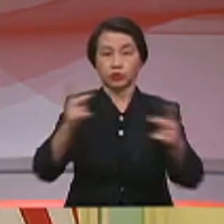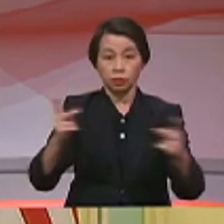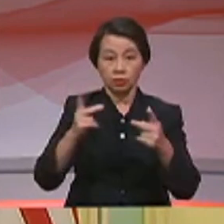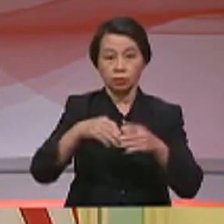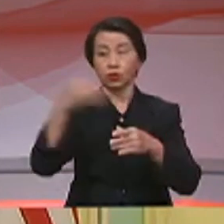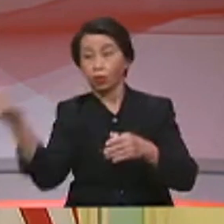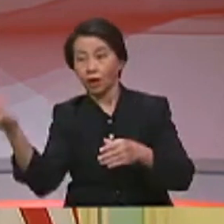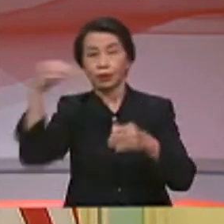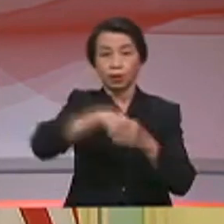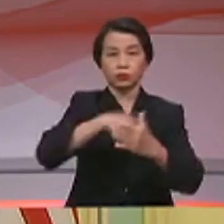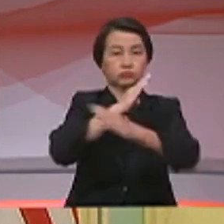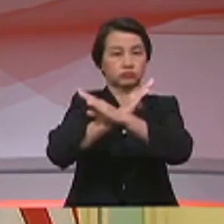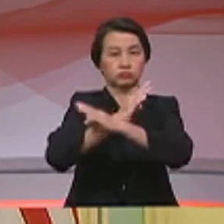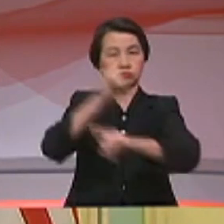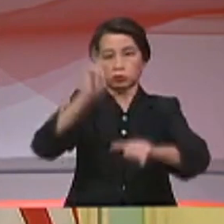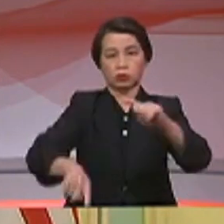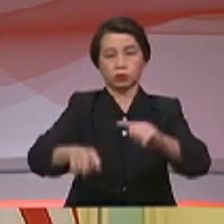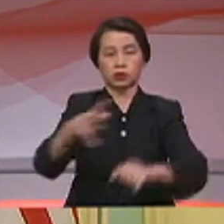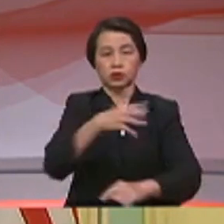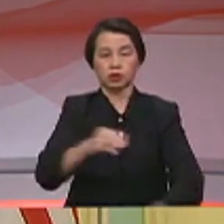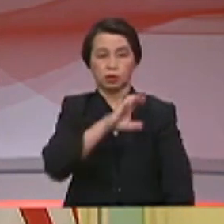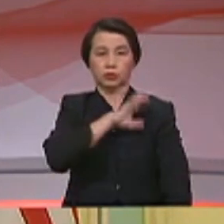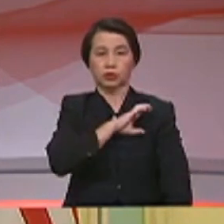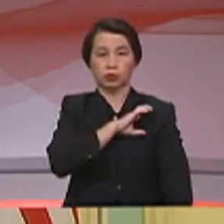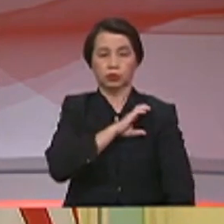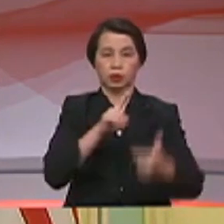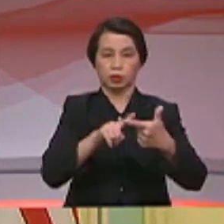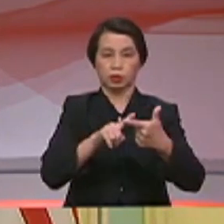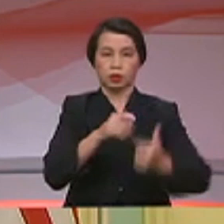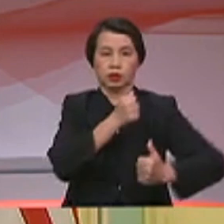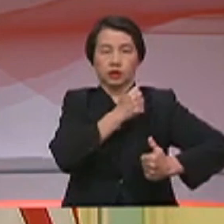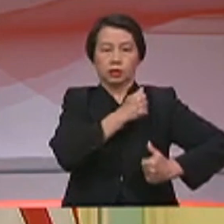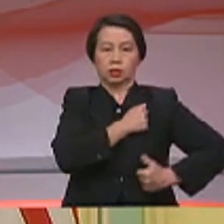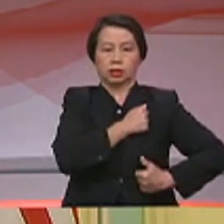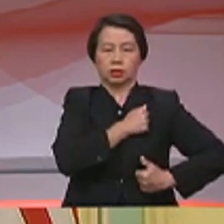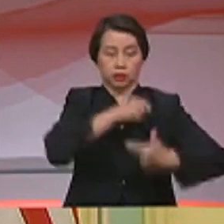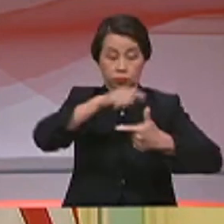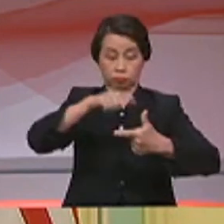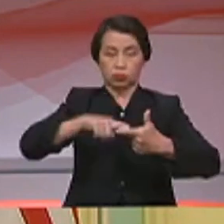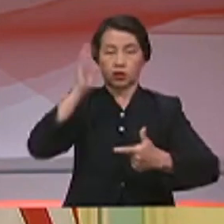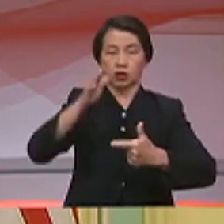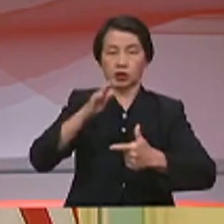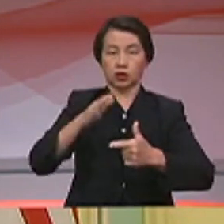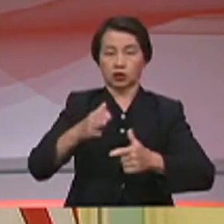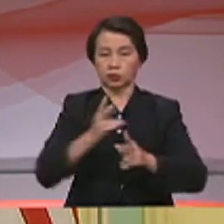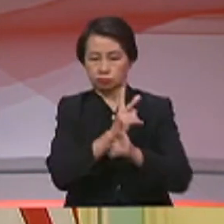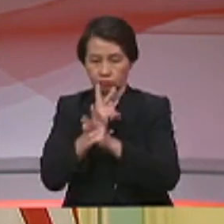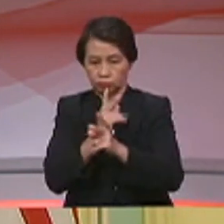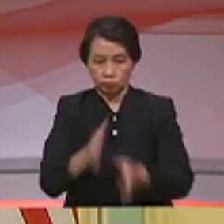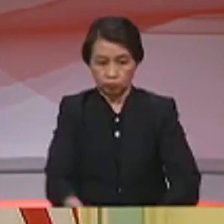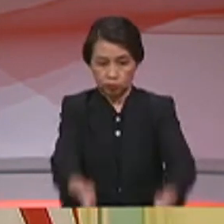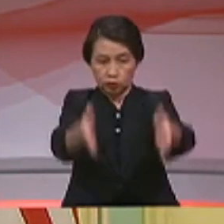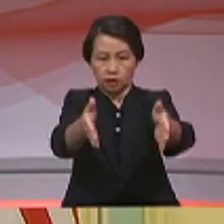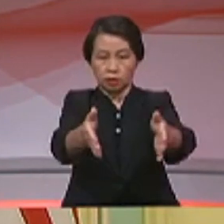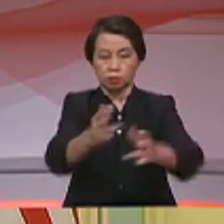adalah dilarang, dan PDRM bersama ATM akan melaksanakan sekatan jalan raya dan